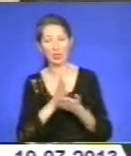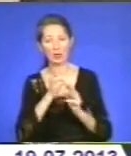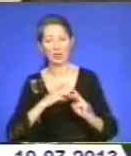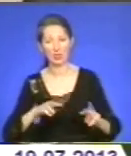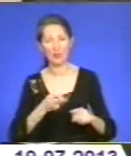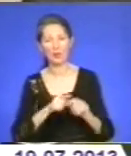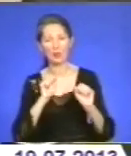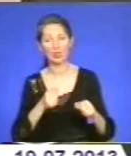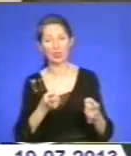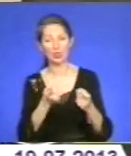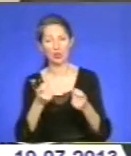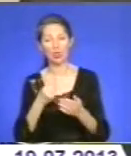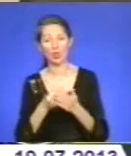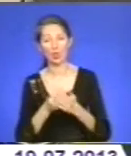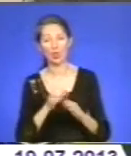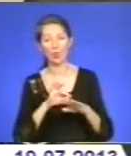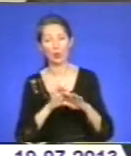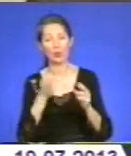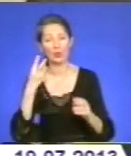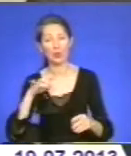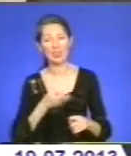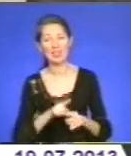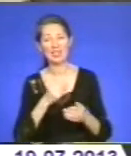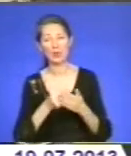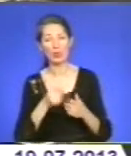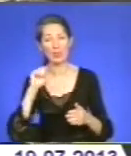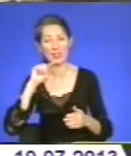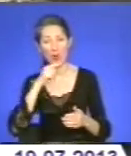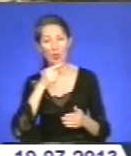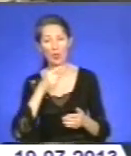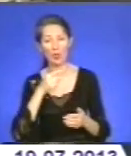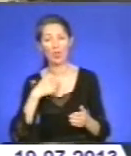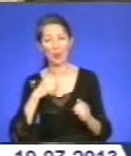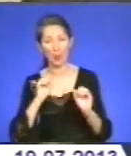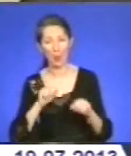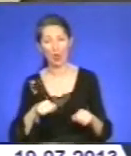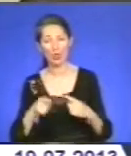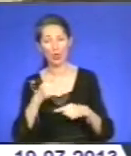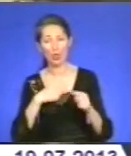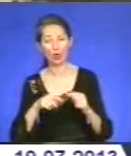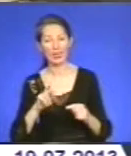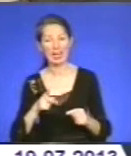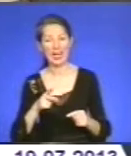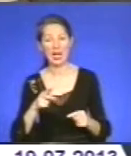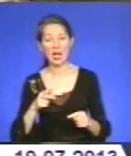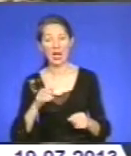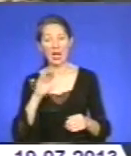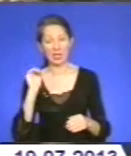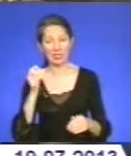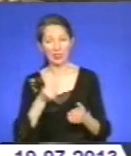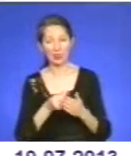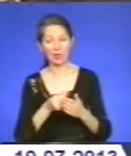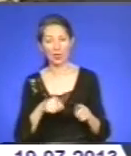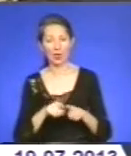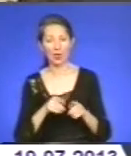провести модернізацію і за ті кошти зекономлені ми можемо повернути як кредитні кошти, так і продовжувати модернізацію